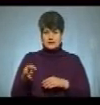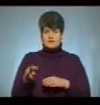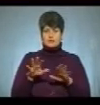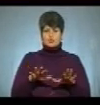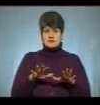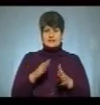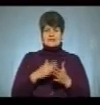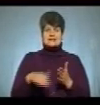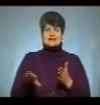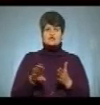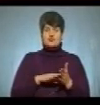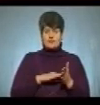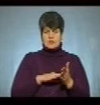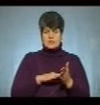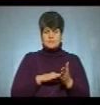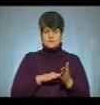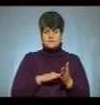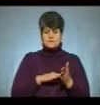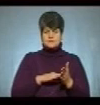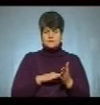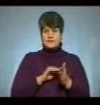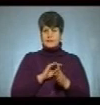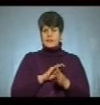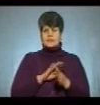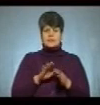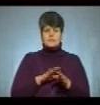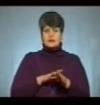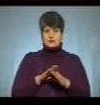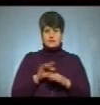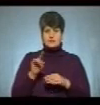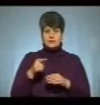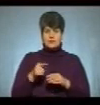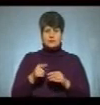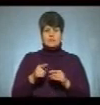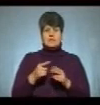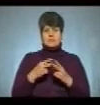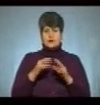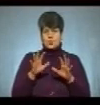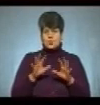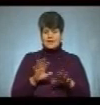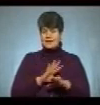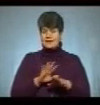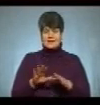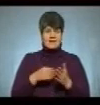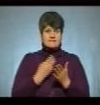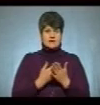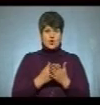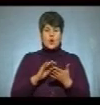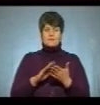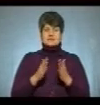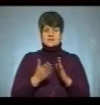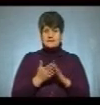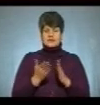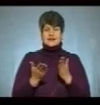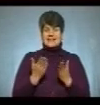посади скасувати слідчого, не дотримано вимог Кримінально-процесуального кодексу і не викладено обставин, які